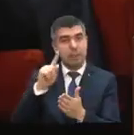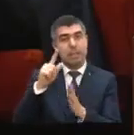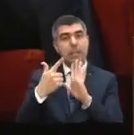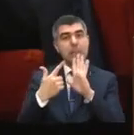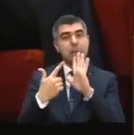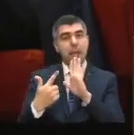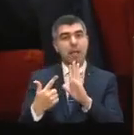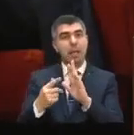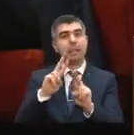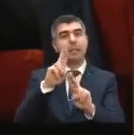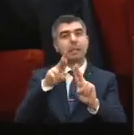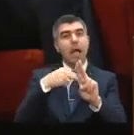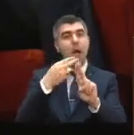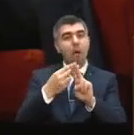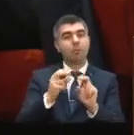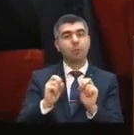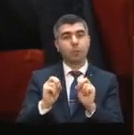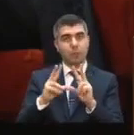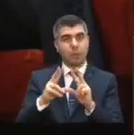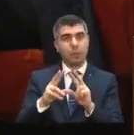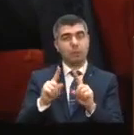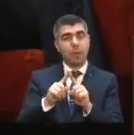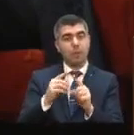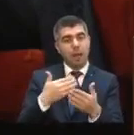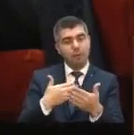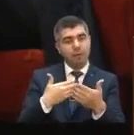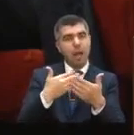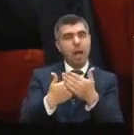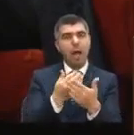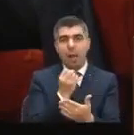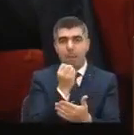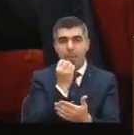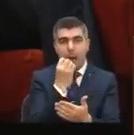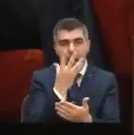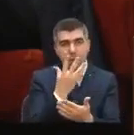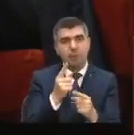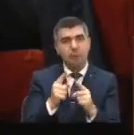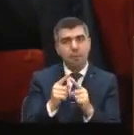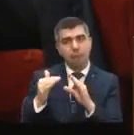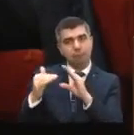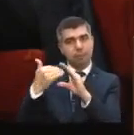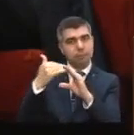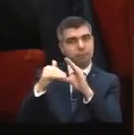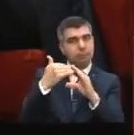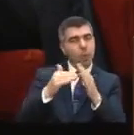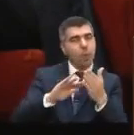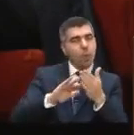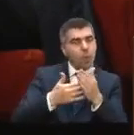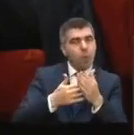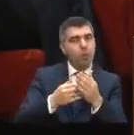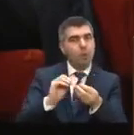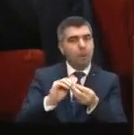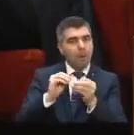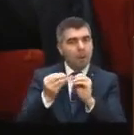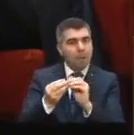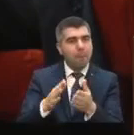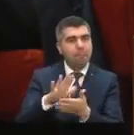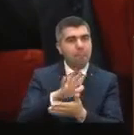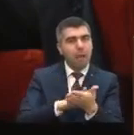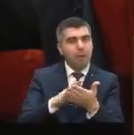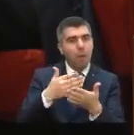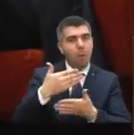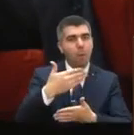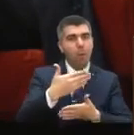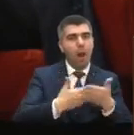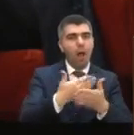اصل 51، اعطيناهم اواخر مارس ان شاء الله رب العالمين، باش عاود نتوصلوا بجميع الاضافات ديالهم والملاحظات ديالهم على